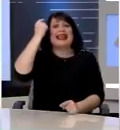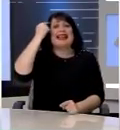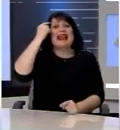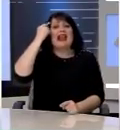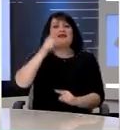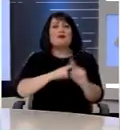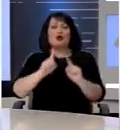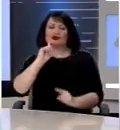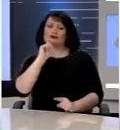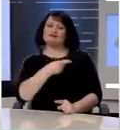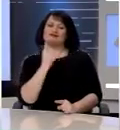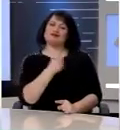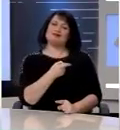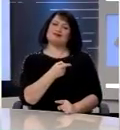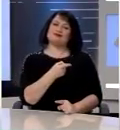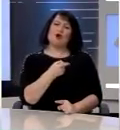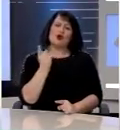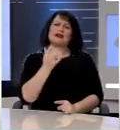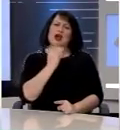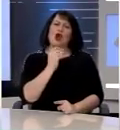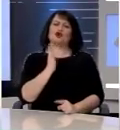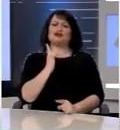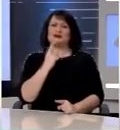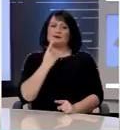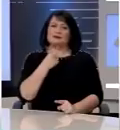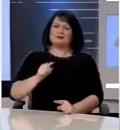γραμμή. Σας δίνουν γραμμή